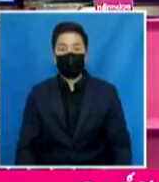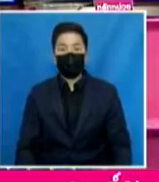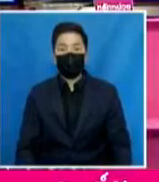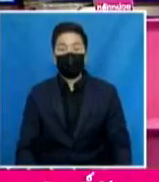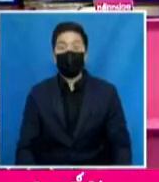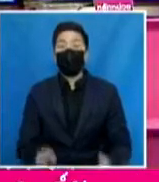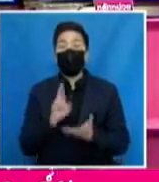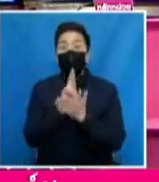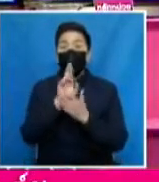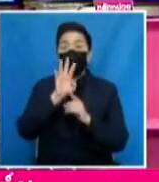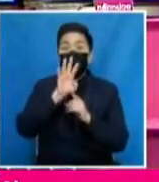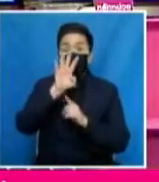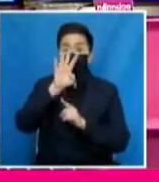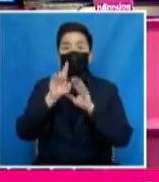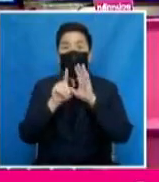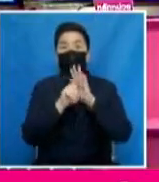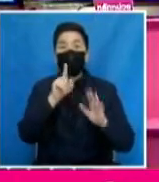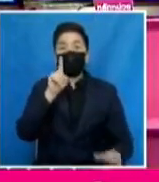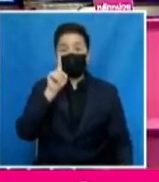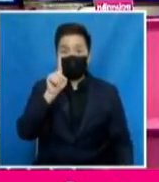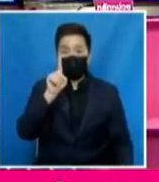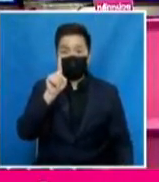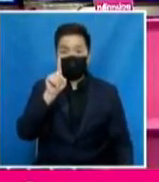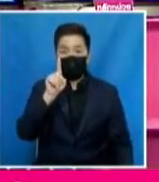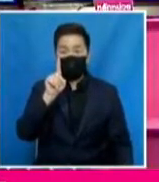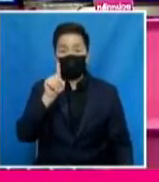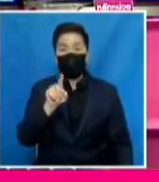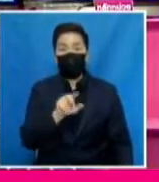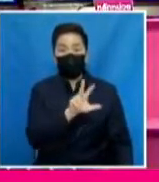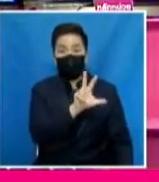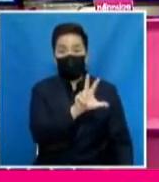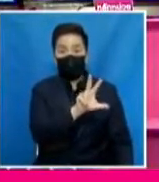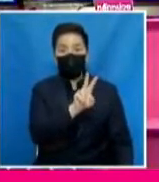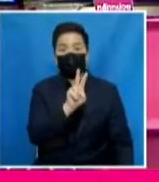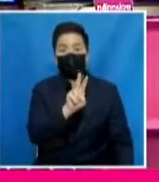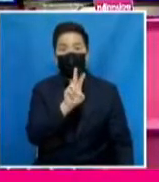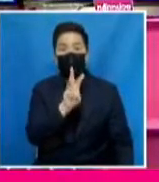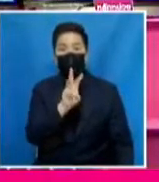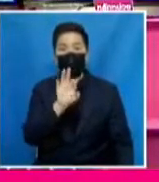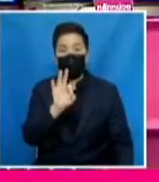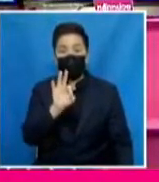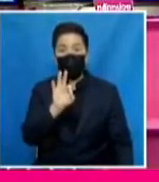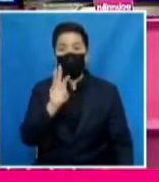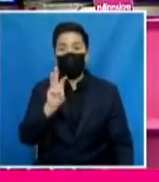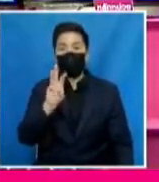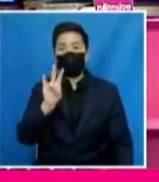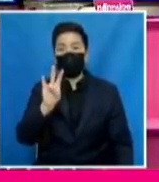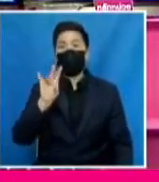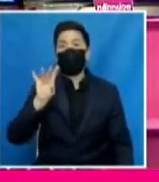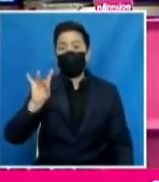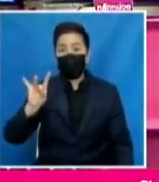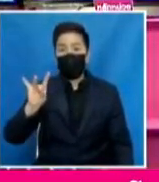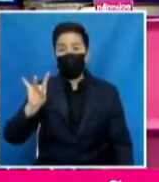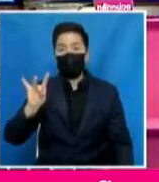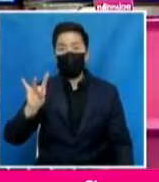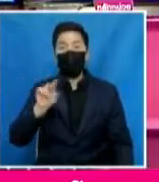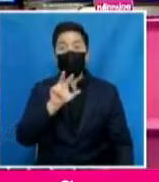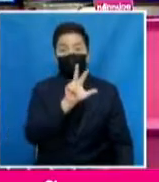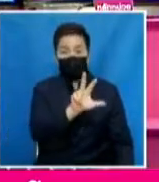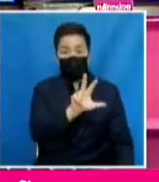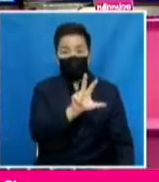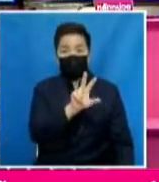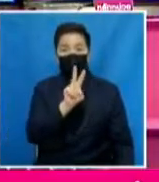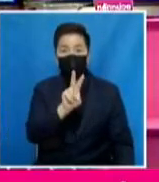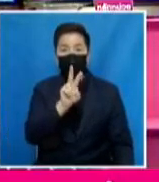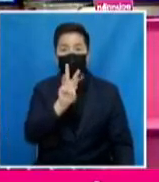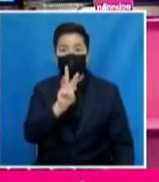อันดับที่4หมุนครั้งที่1เลขที่ออก3 2 6 9 6 7 8 3 2